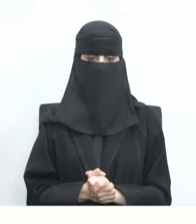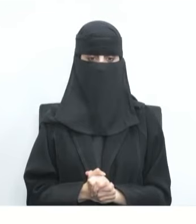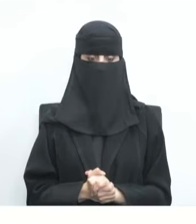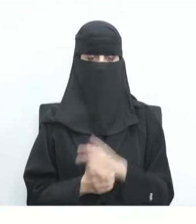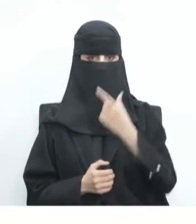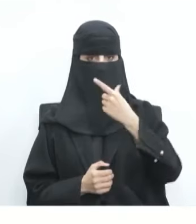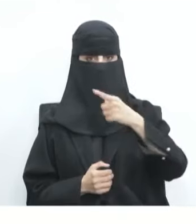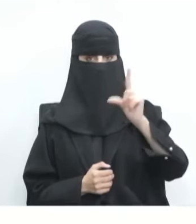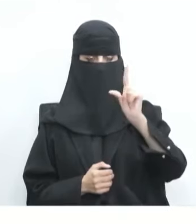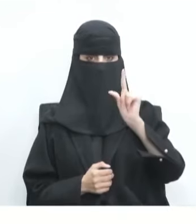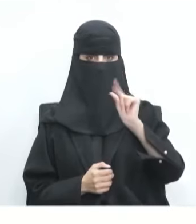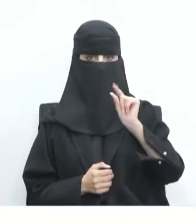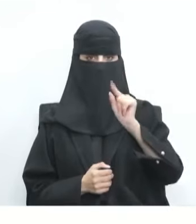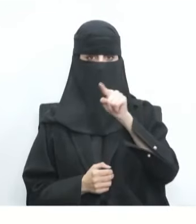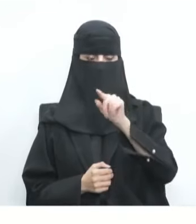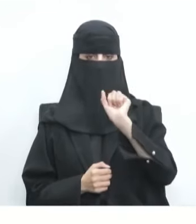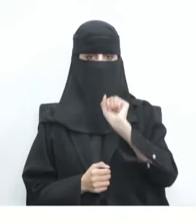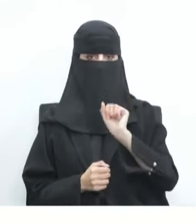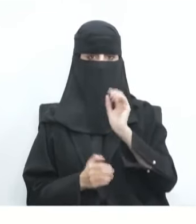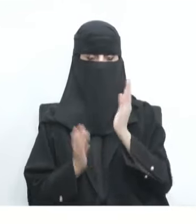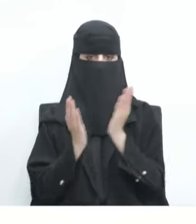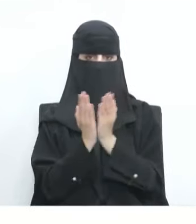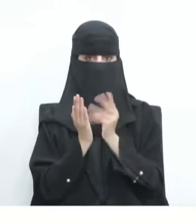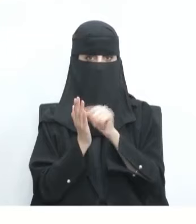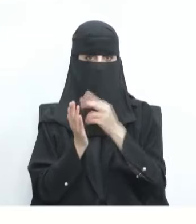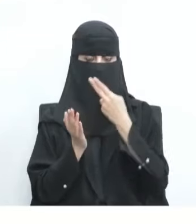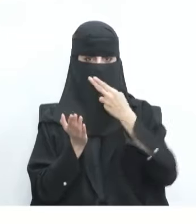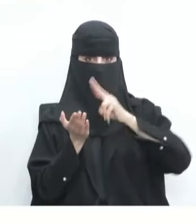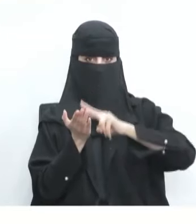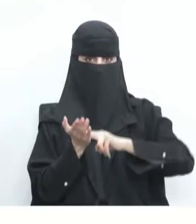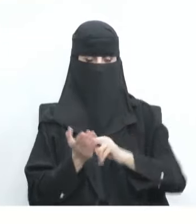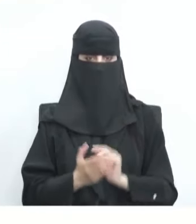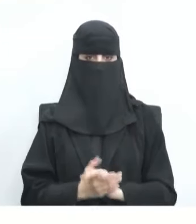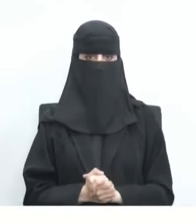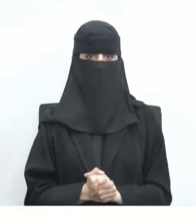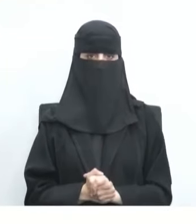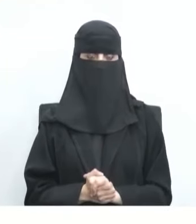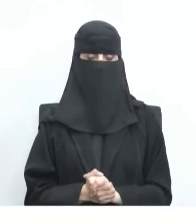احسن تم كان النص تعبيرا عفوا كان الدرس تعبيرا